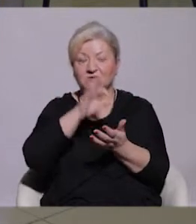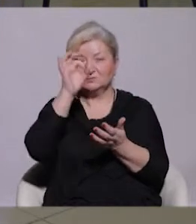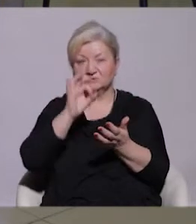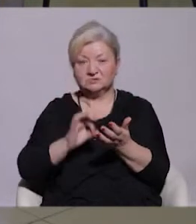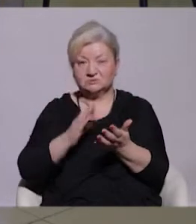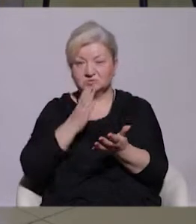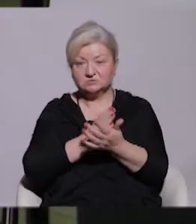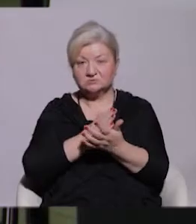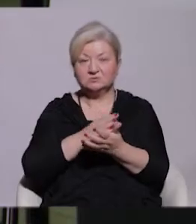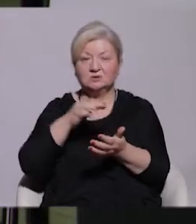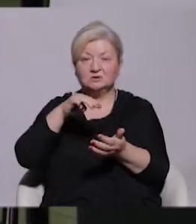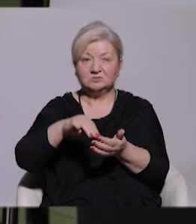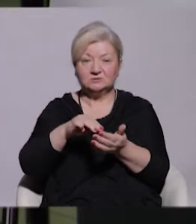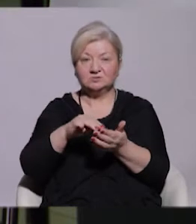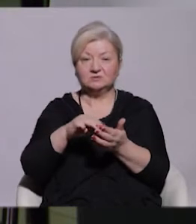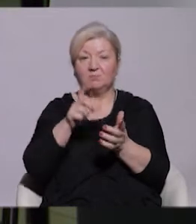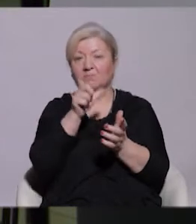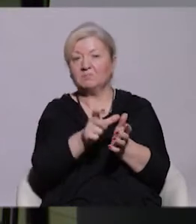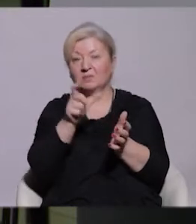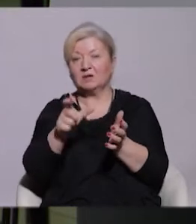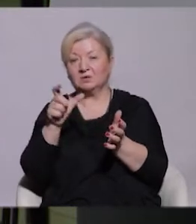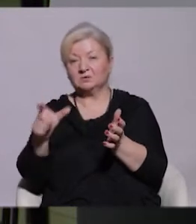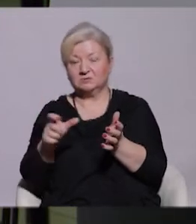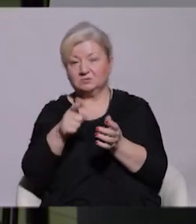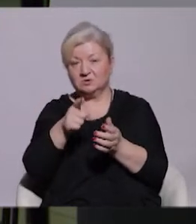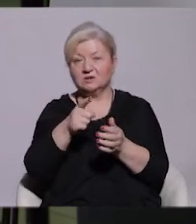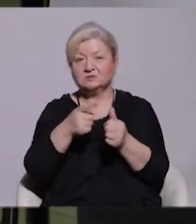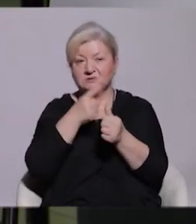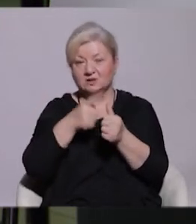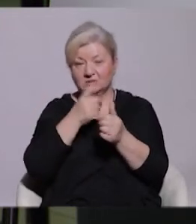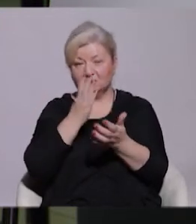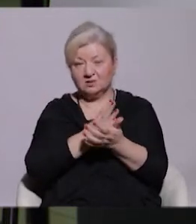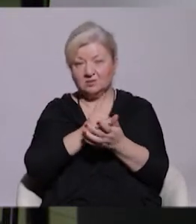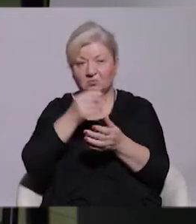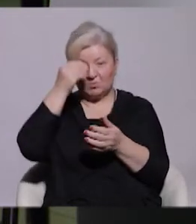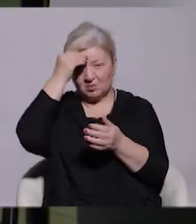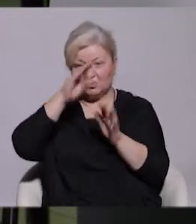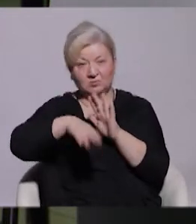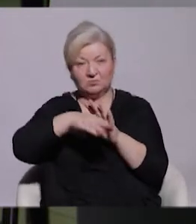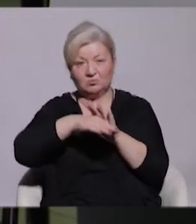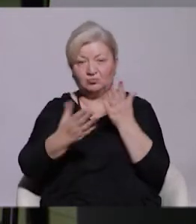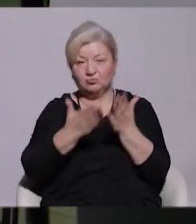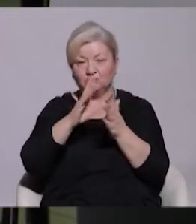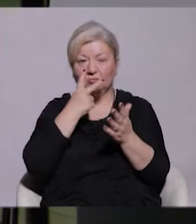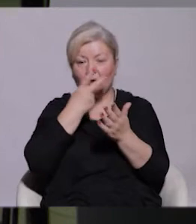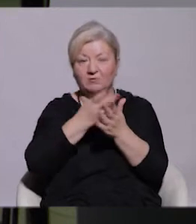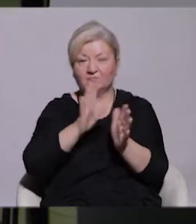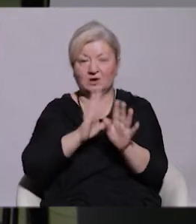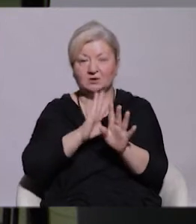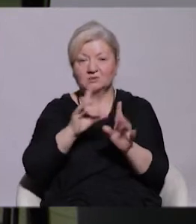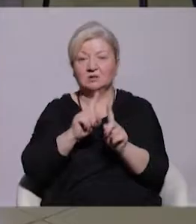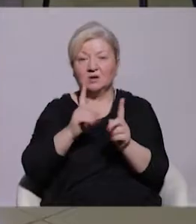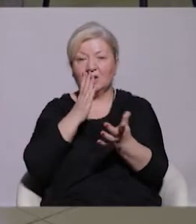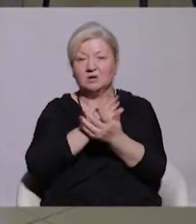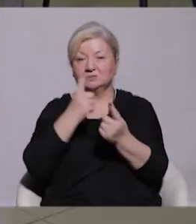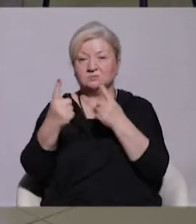T-ი პერიოდი. მოდით, რა თქმა უნდა, ეს სახელებია და აზრს მოკლებულია თუ ჩვენ არ ვნახავთ რა არის თითოეული